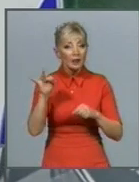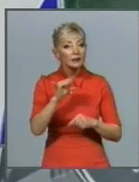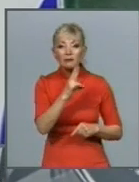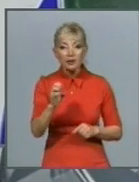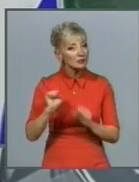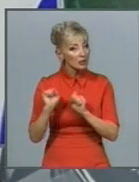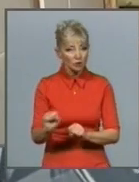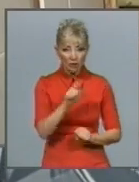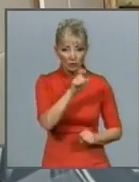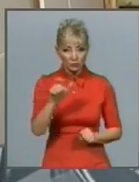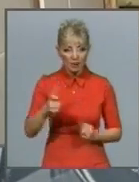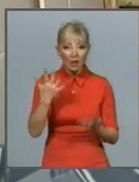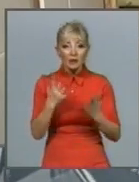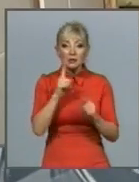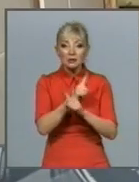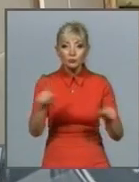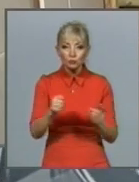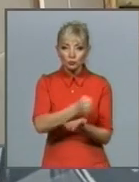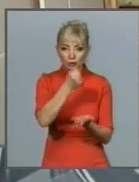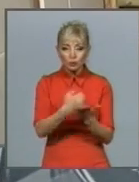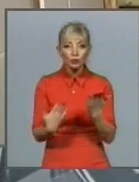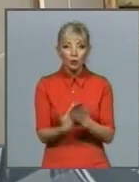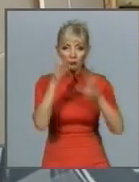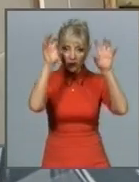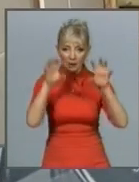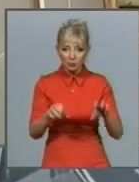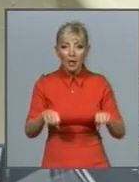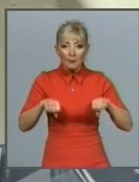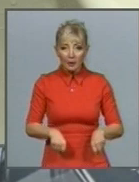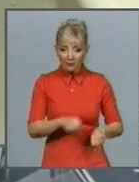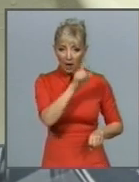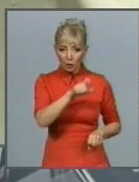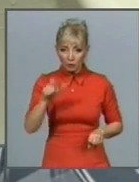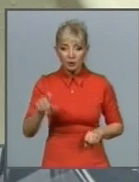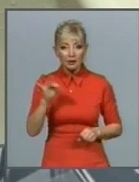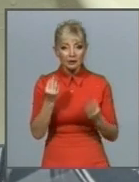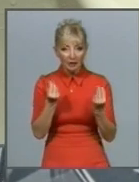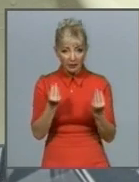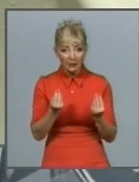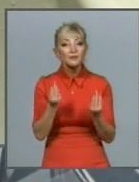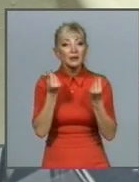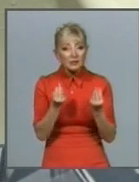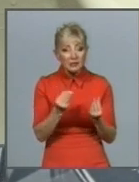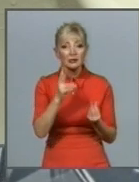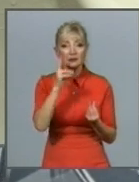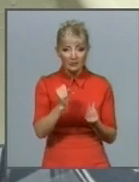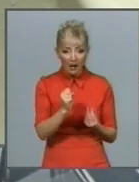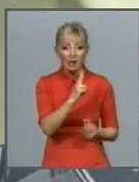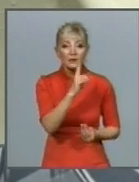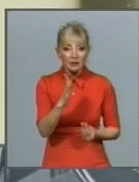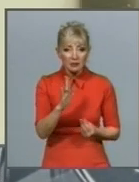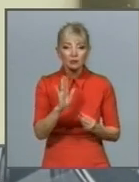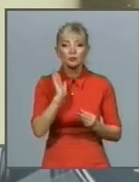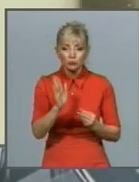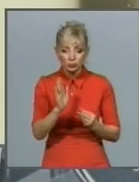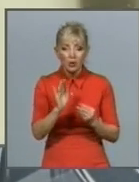людей. Тому якщо не буде ухвалено нового закону про права споживачів та тарифи, ціни на комунальні послуги зростатимуть і